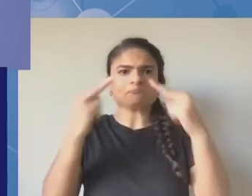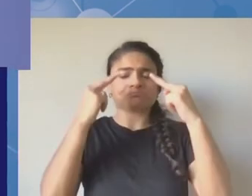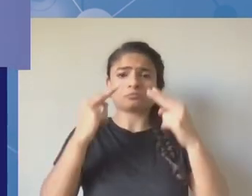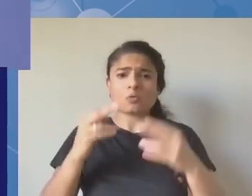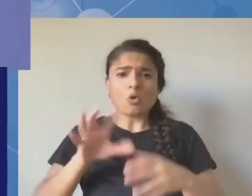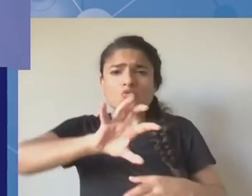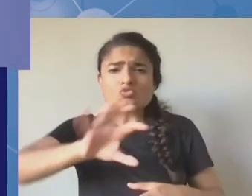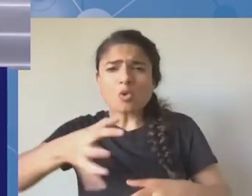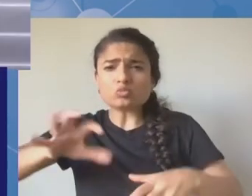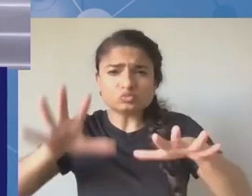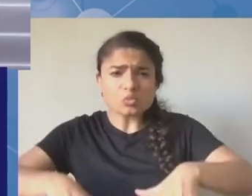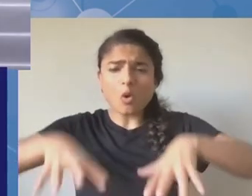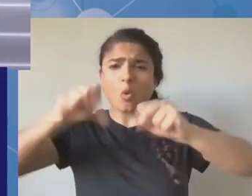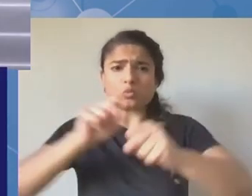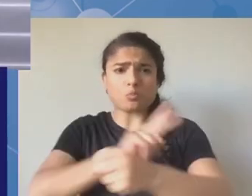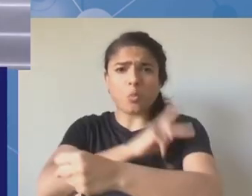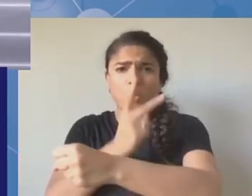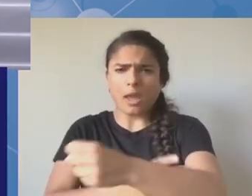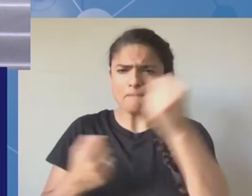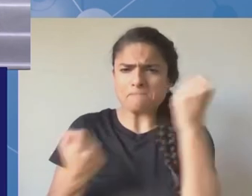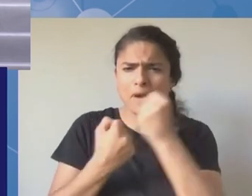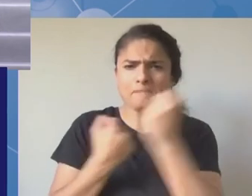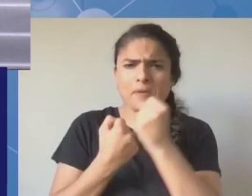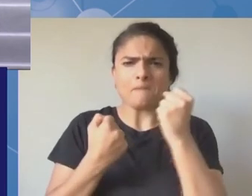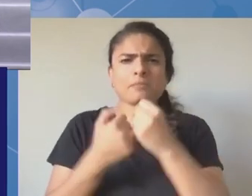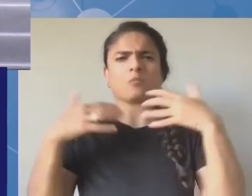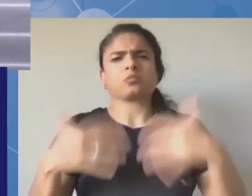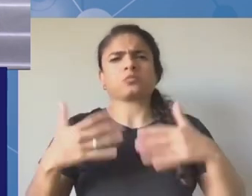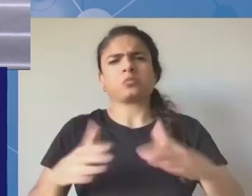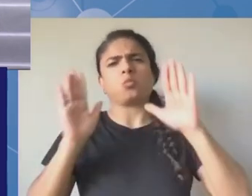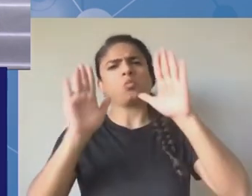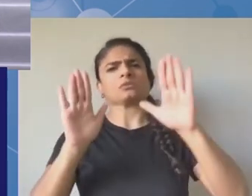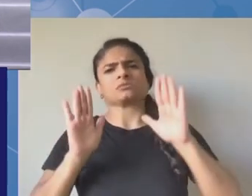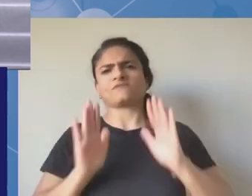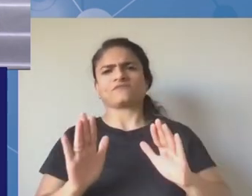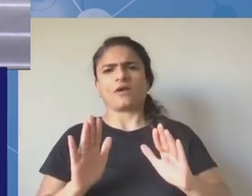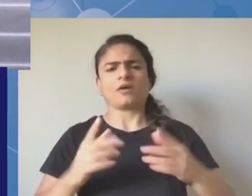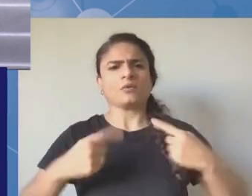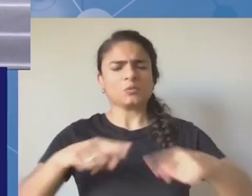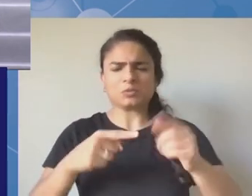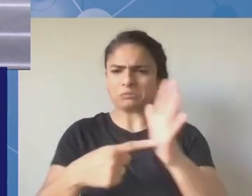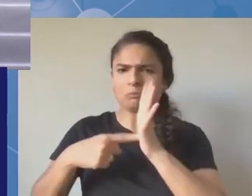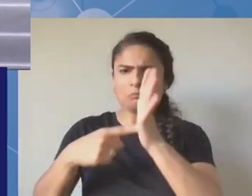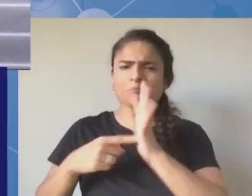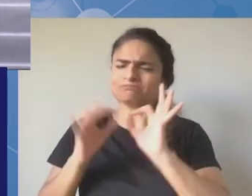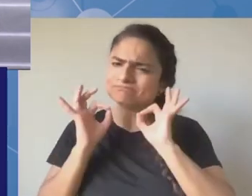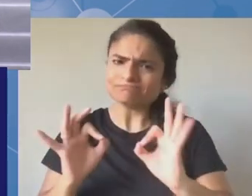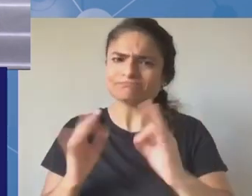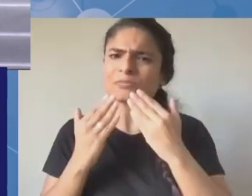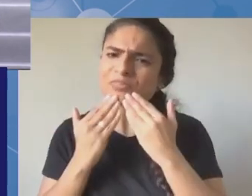للأشخاص الذين هم معنا أونلاين، وأشكر أيضا المنظمين من بولندا.